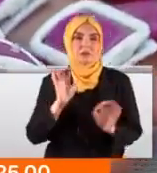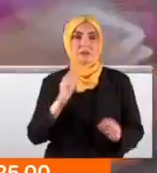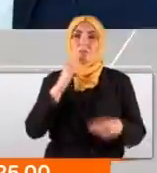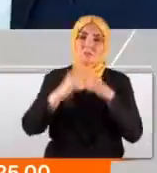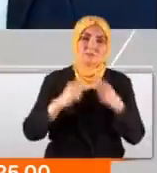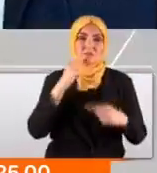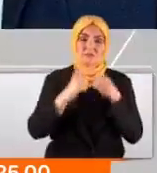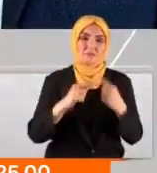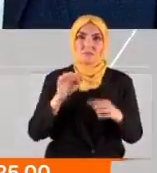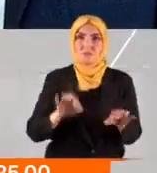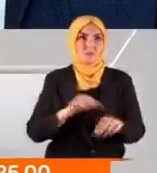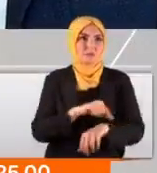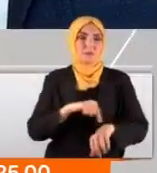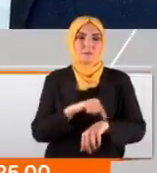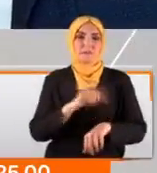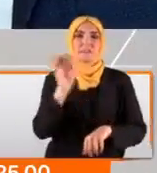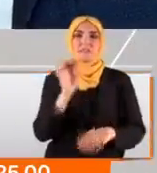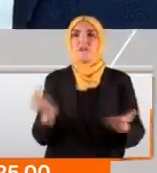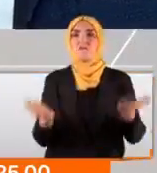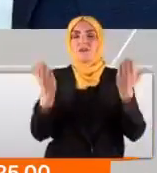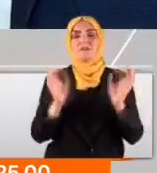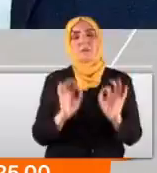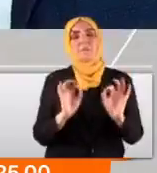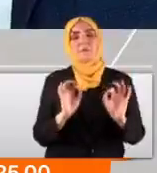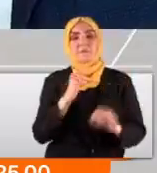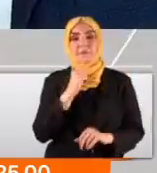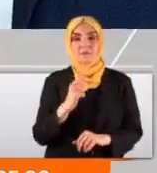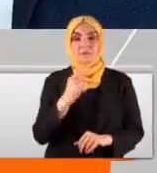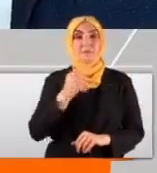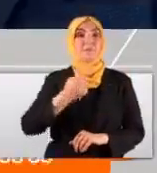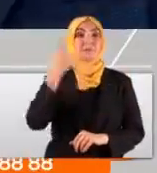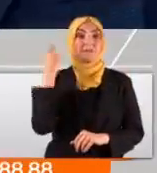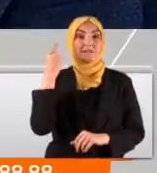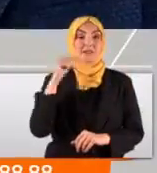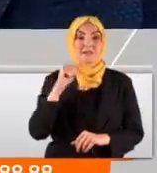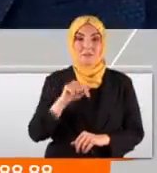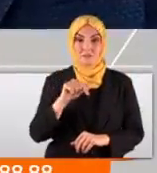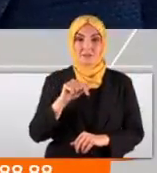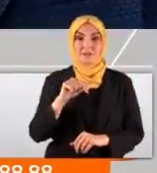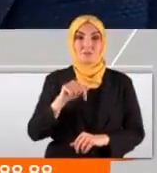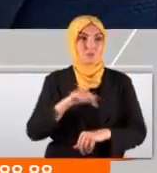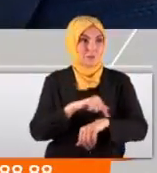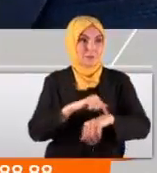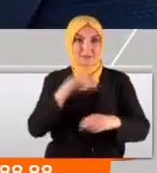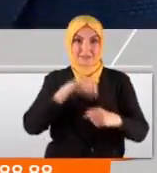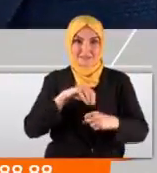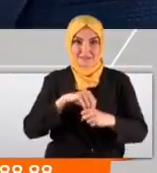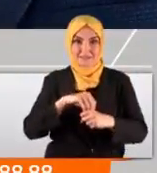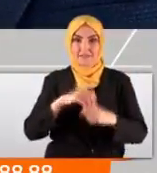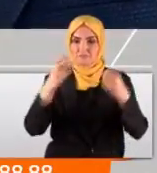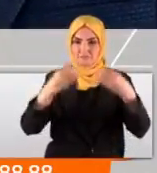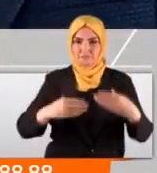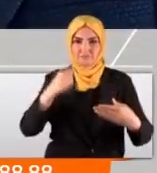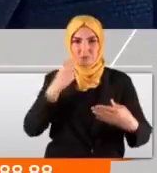savunmasını yaptı. Geçen yıllara göre bu şikayetlerde istatistik olarak bir artma yok. Şu anda yapılan mücadele diğer